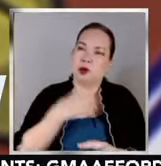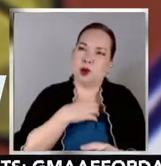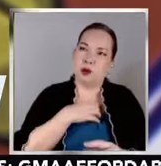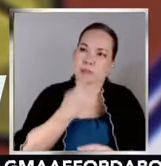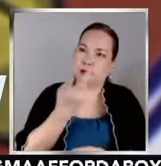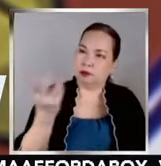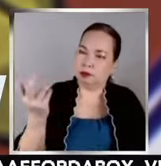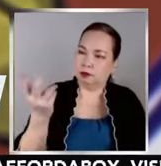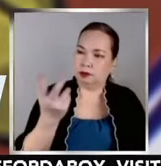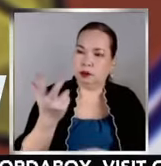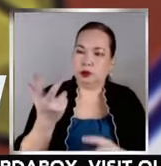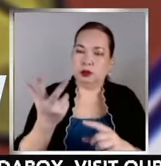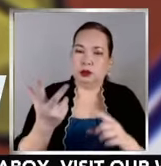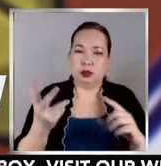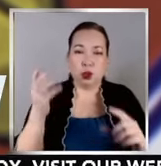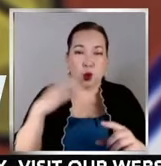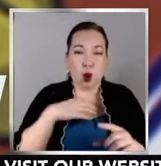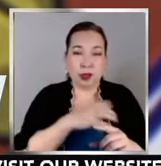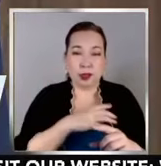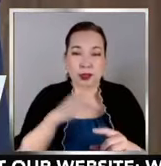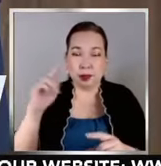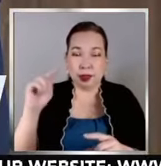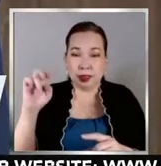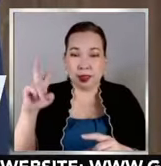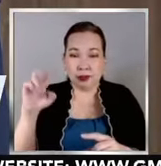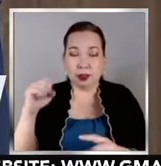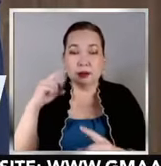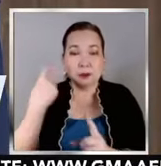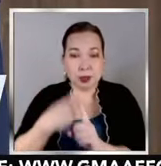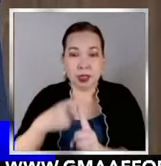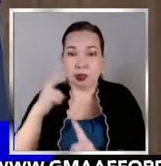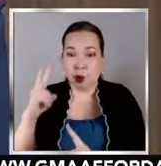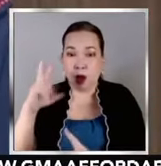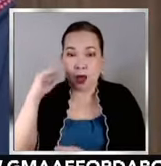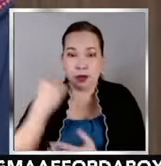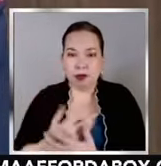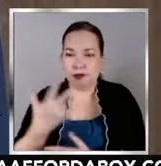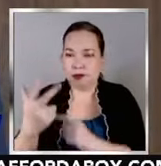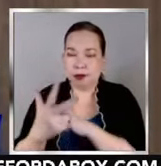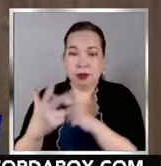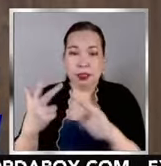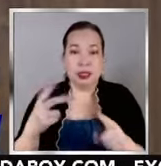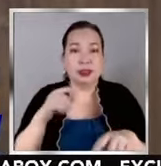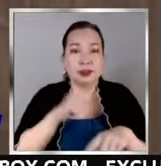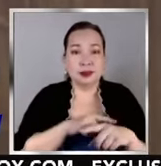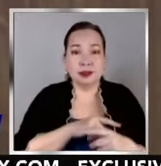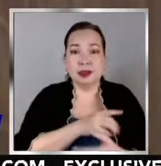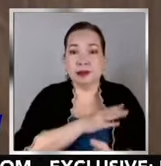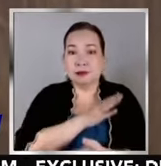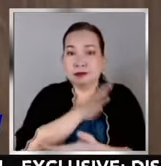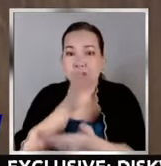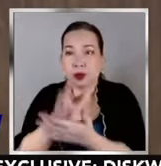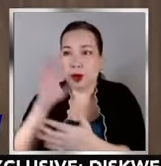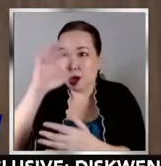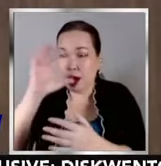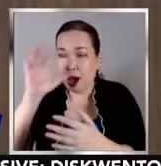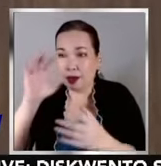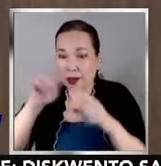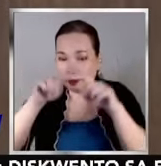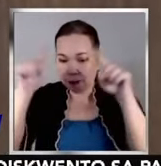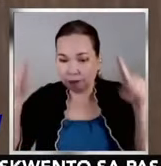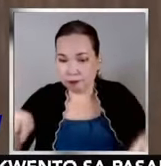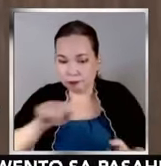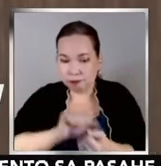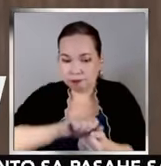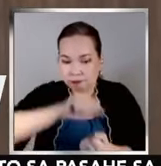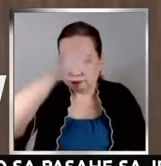Congressman Teves at dalawa po niyang anak. They were not there at the time of the implementation of the search warrants. So,